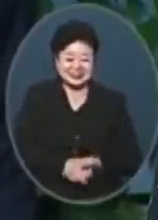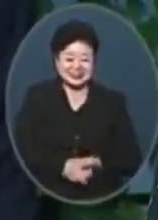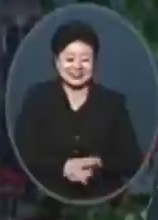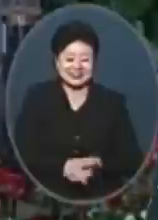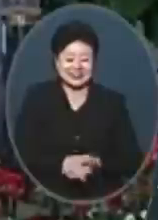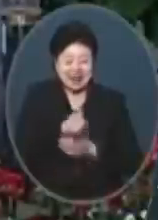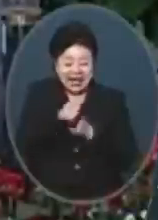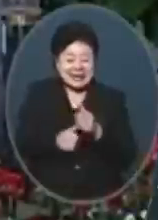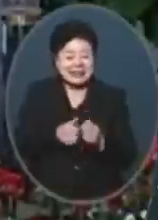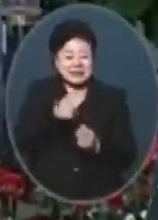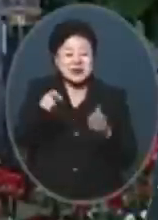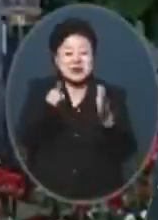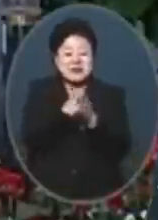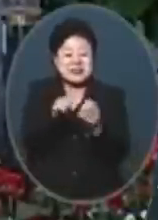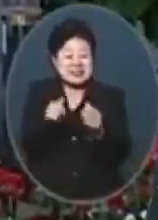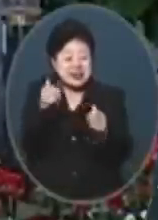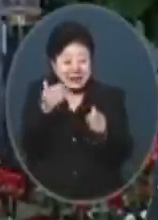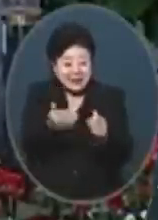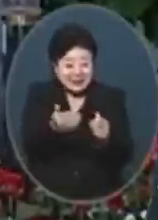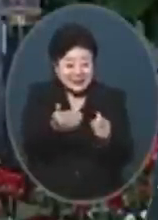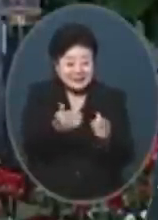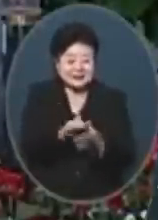그러니 하나님을 믿는 사람에게는